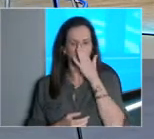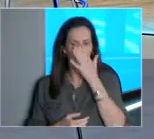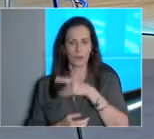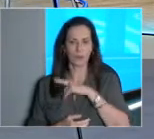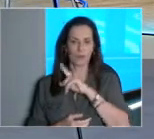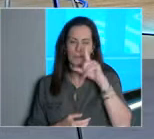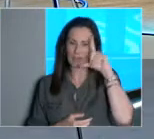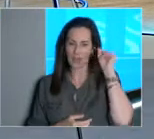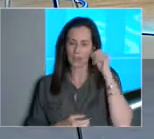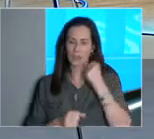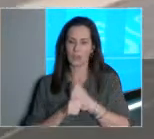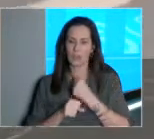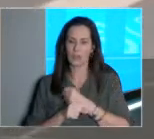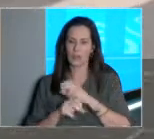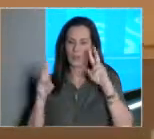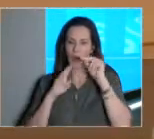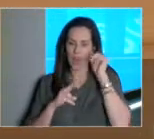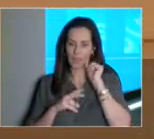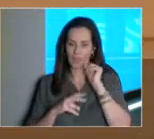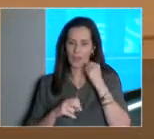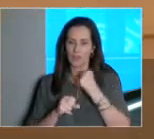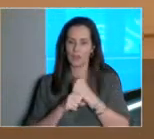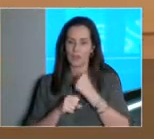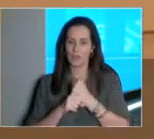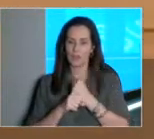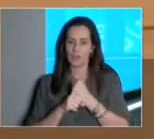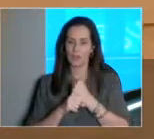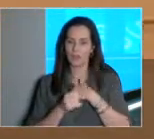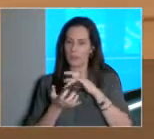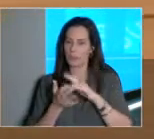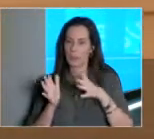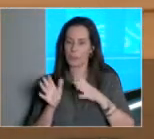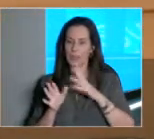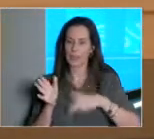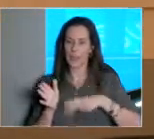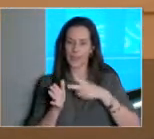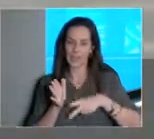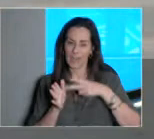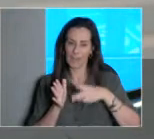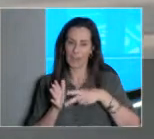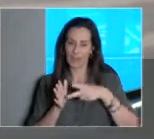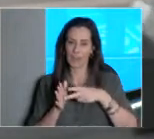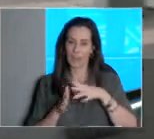בדרך לעזריאל, אנחנו עושים כל כחול לבן חברי הכנסת פרוסים בתחנות